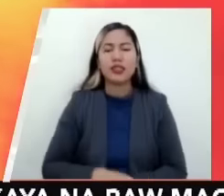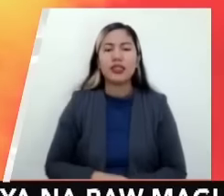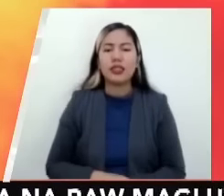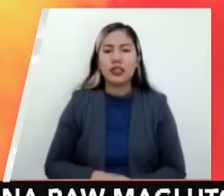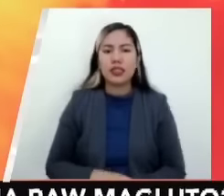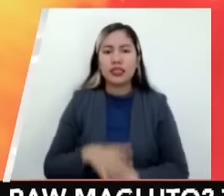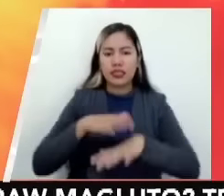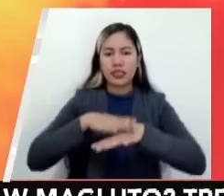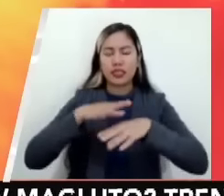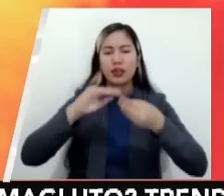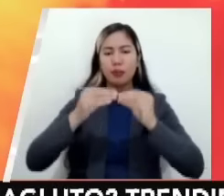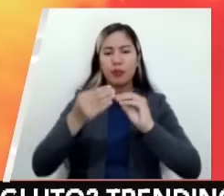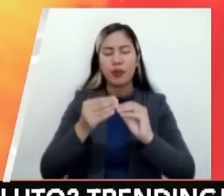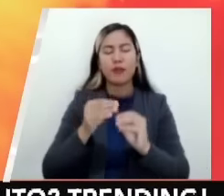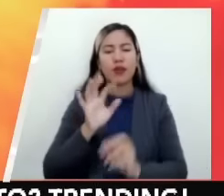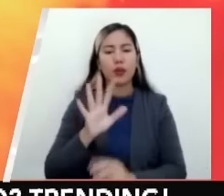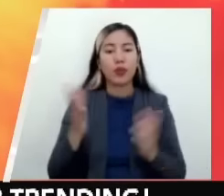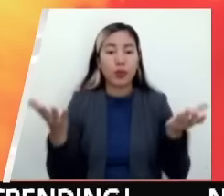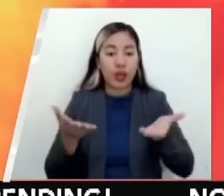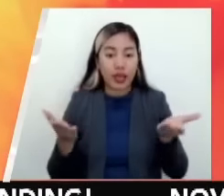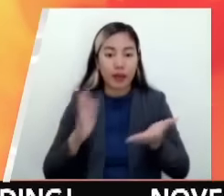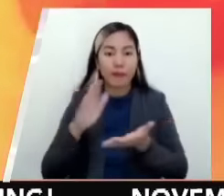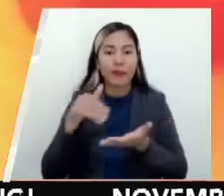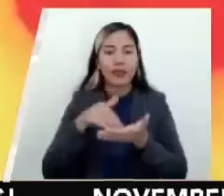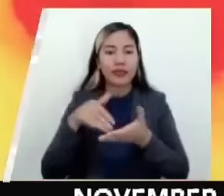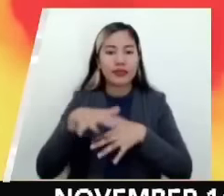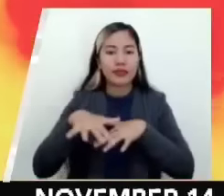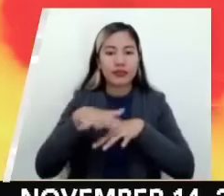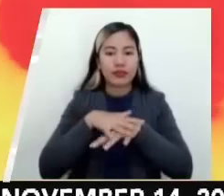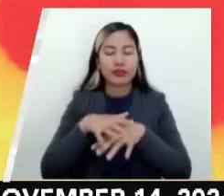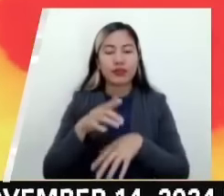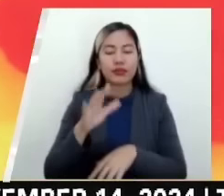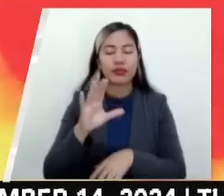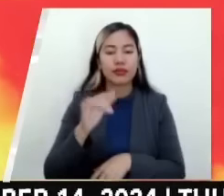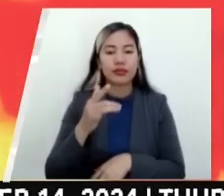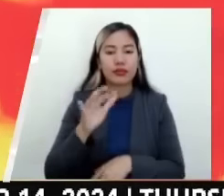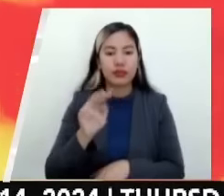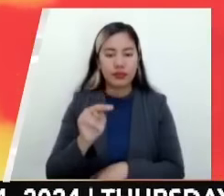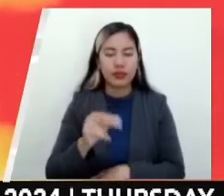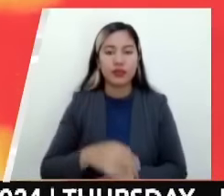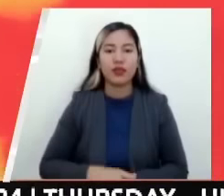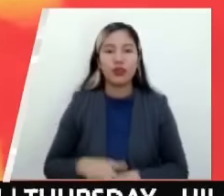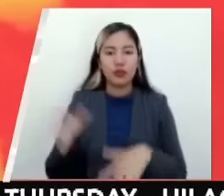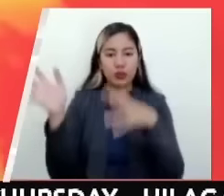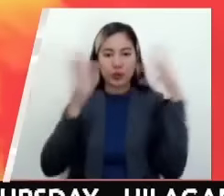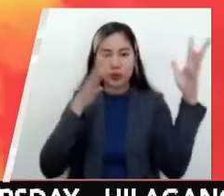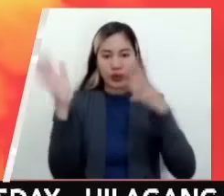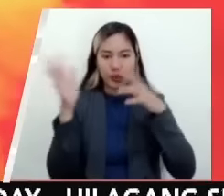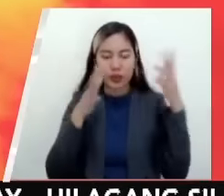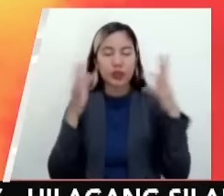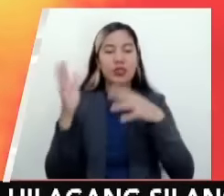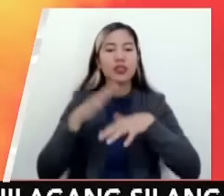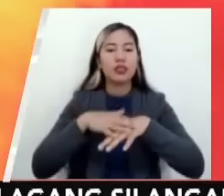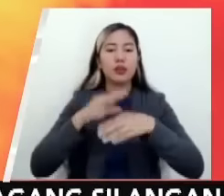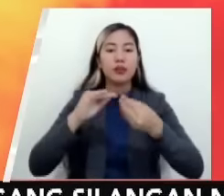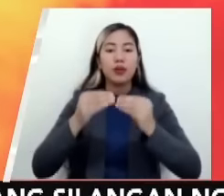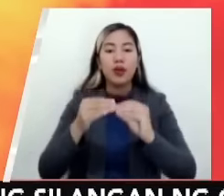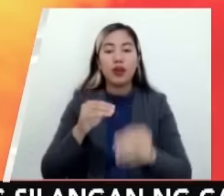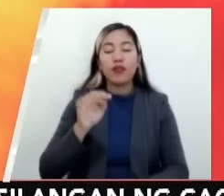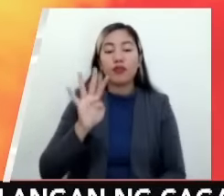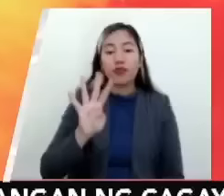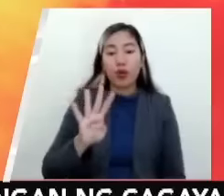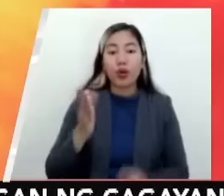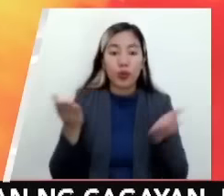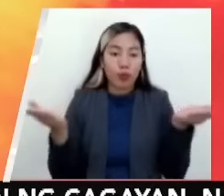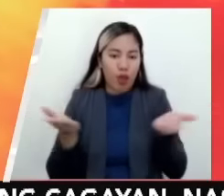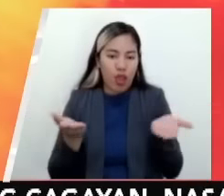ng mainland Cagayan. Wind signal number 4 naman sa southeastern portion ng Babuyan Islands, northern at eastern